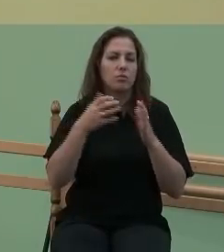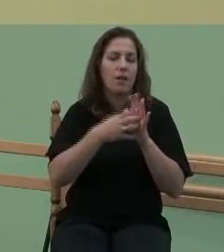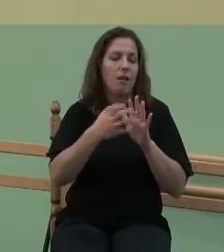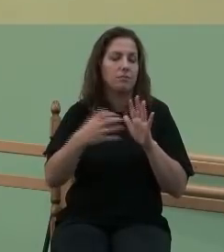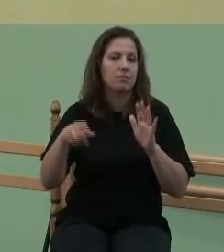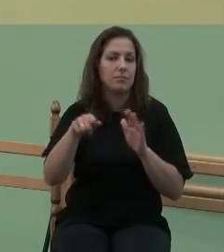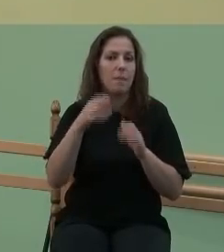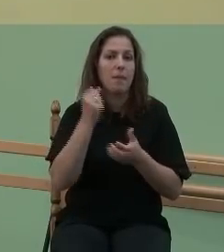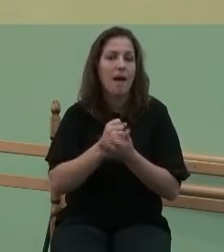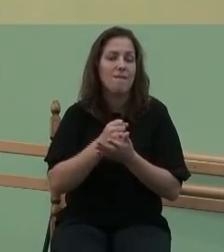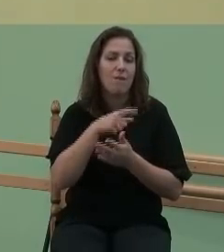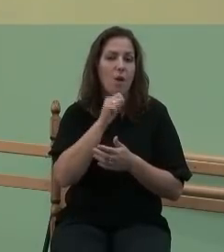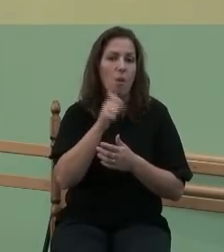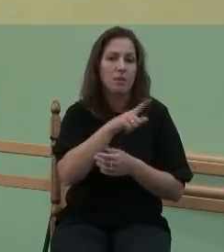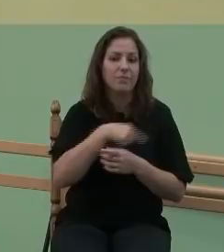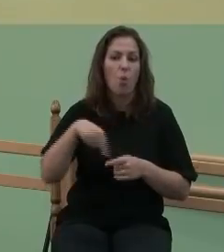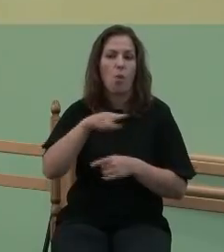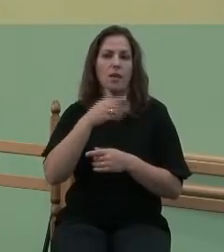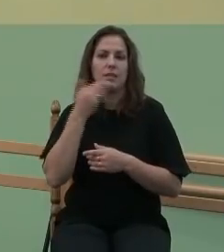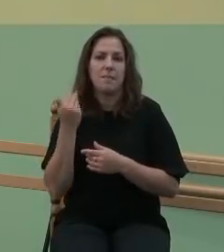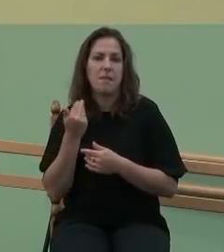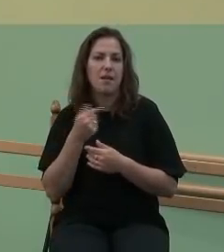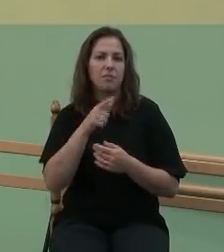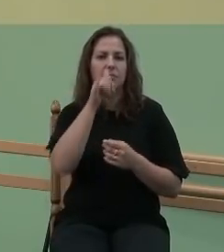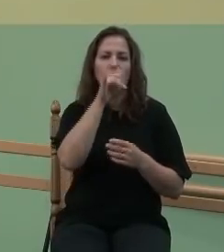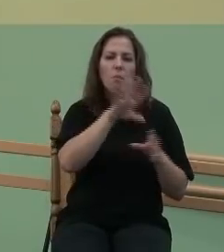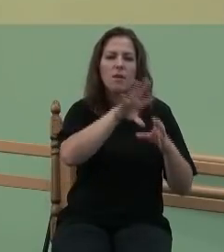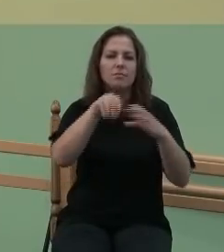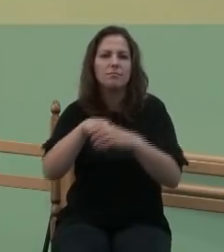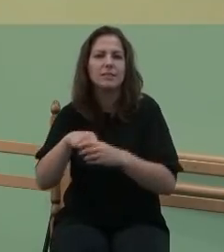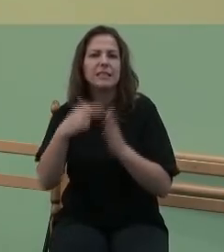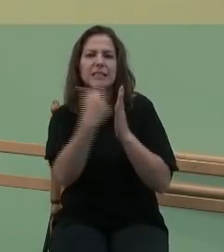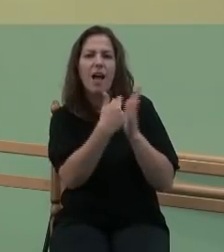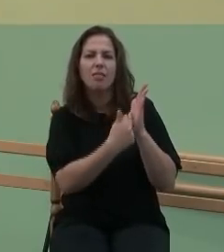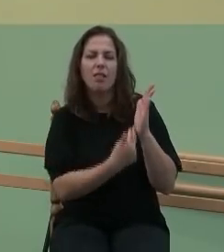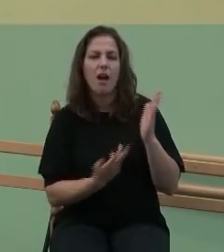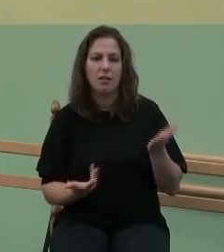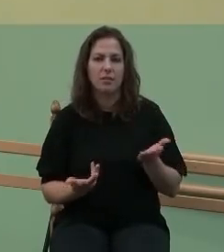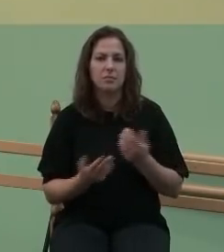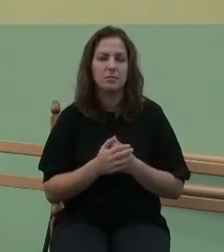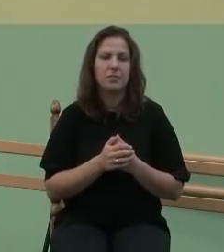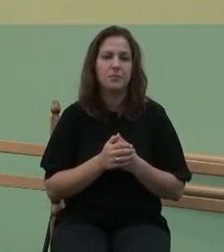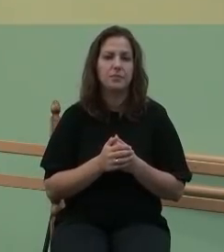prawie europejskim są chronieni, a u nas nie, bo się nie umie tego zastosować standardu.